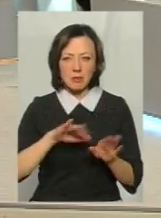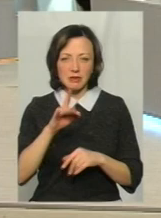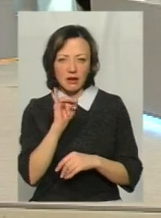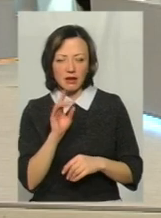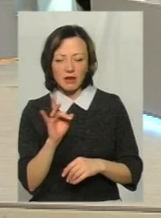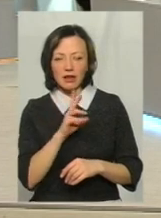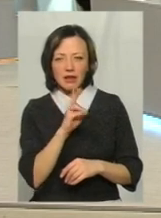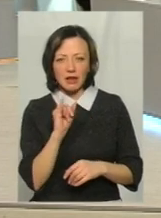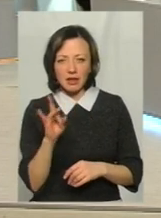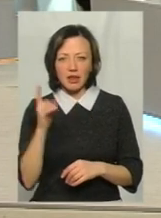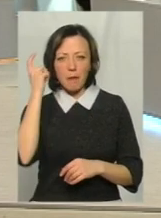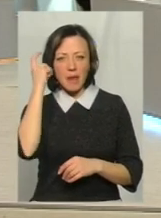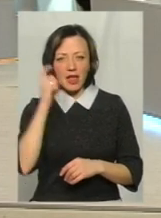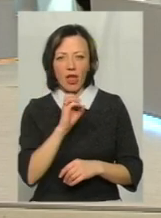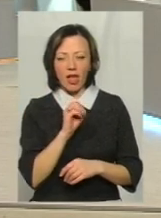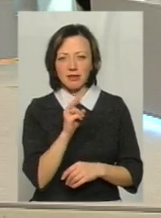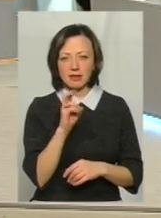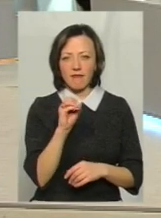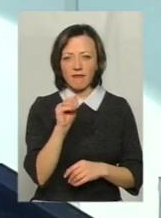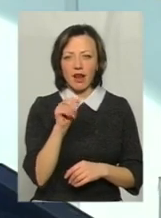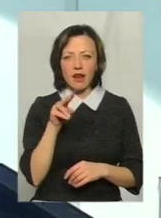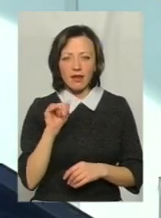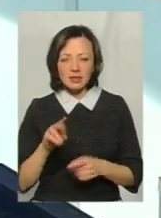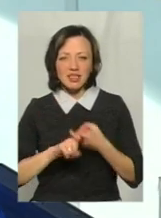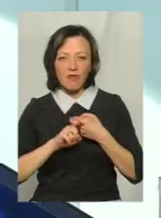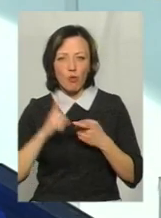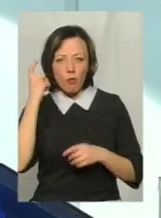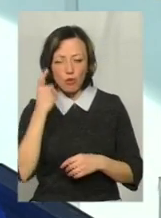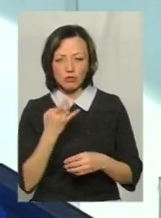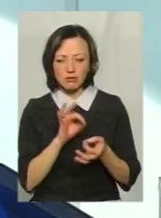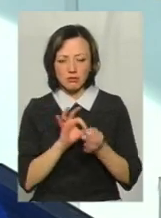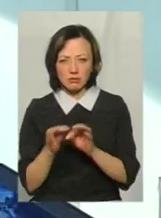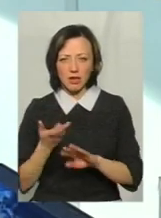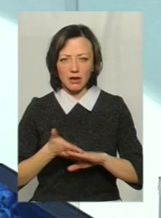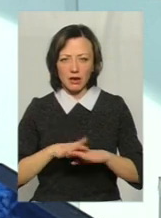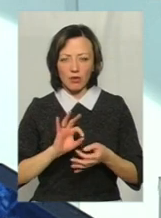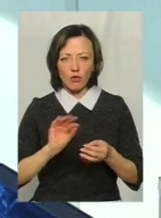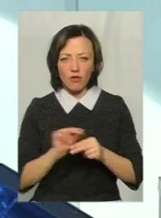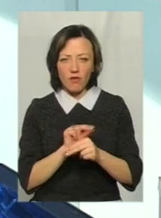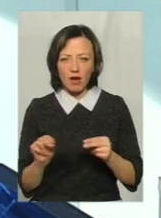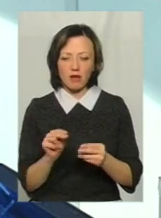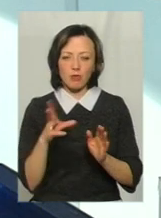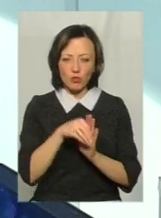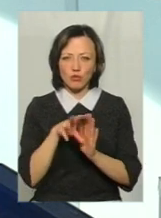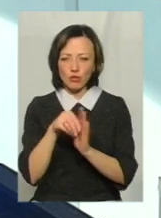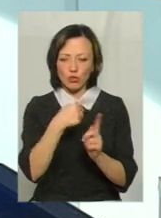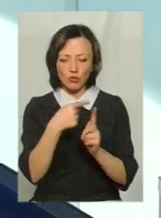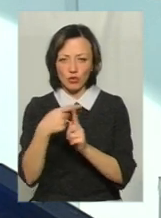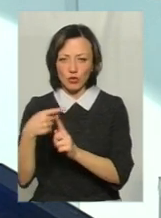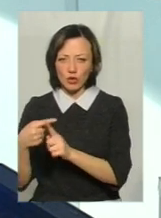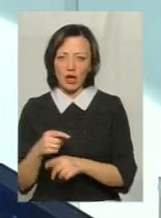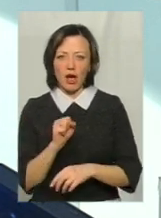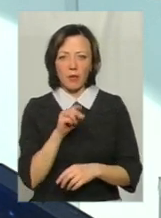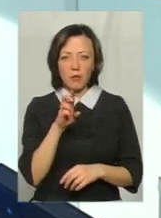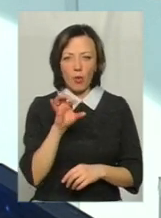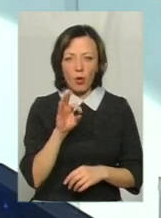говоримо про вірусні мінгоенцефаліти і так далі, то це абсолютно інше складне лікування, яке підключає противірусні препарати і